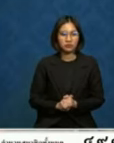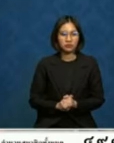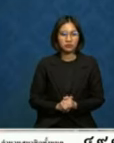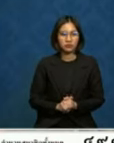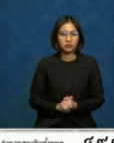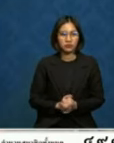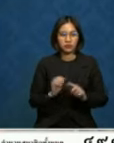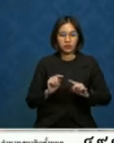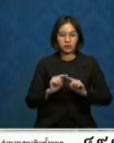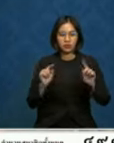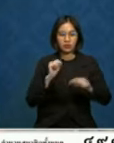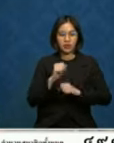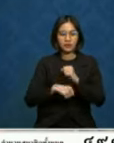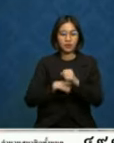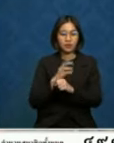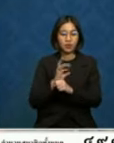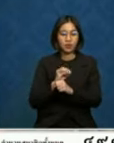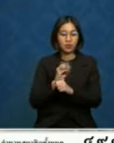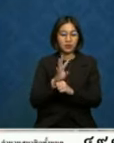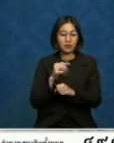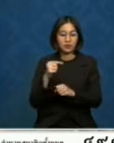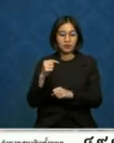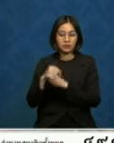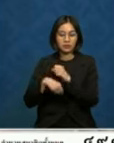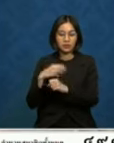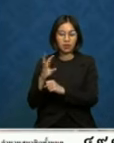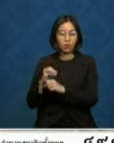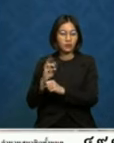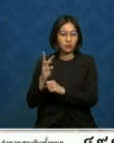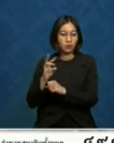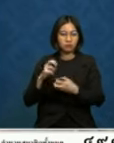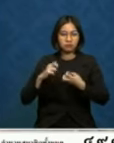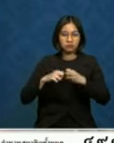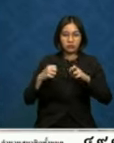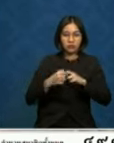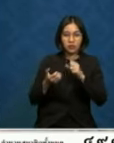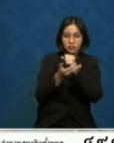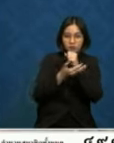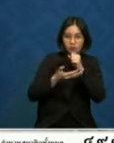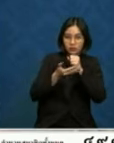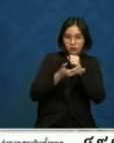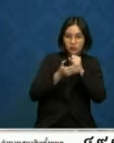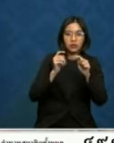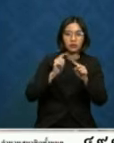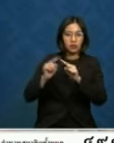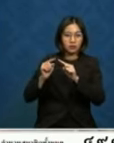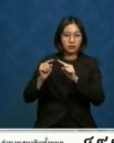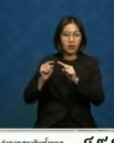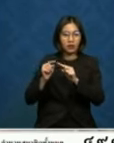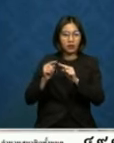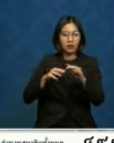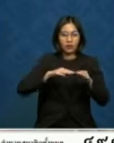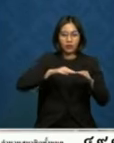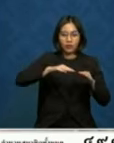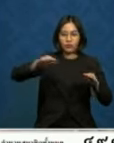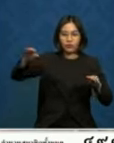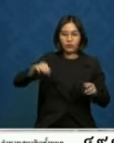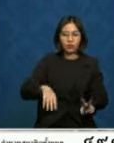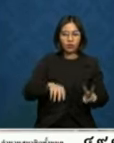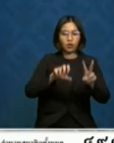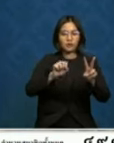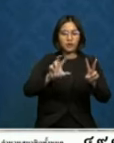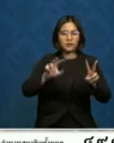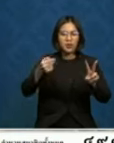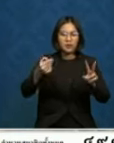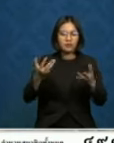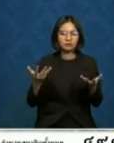แต่พอมาปี64ถึง66ครับปัญหายาเสพติดพุ่งขึ้น 230,000 คดี